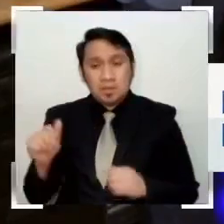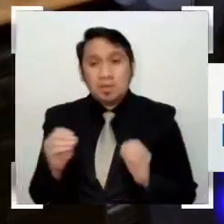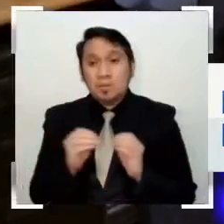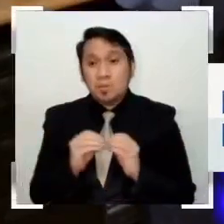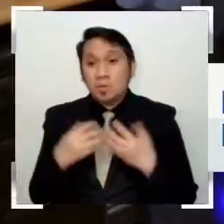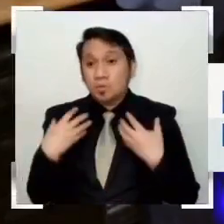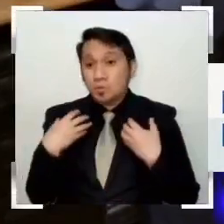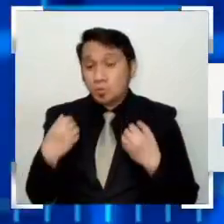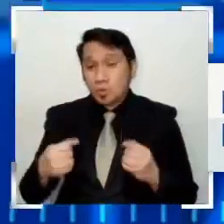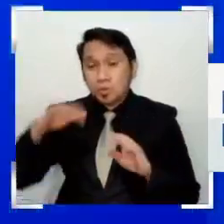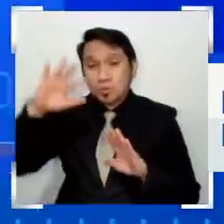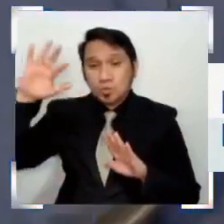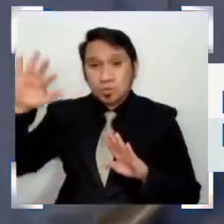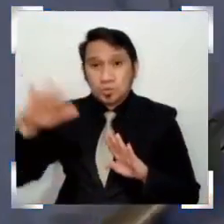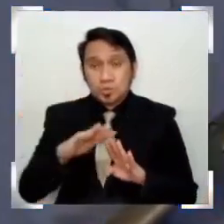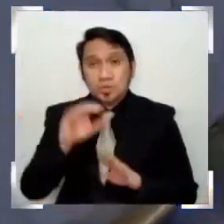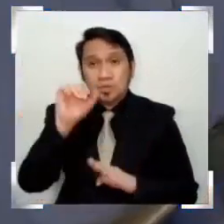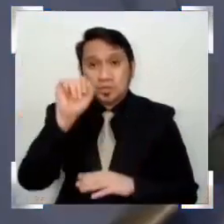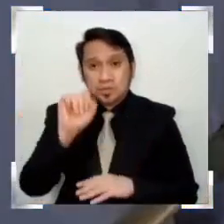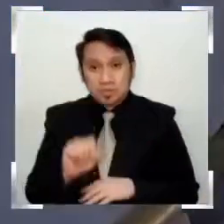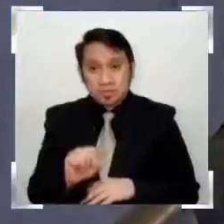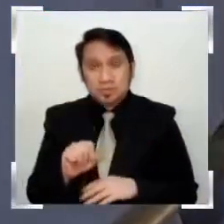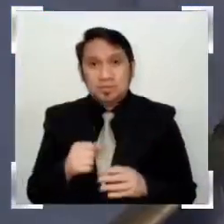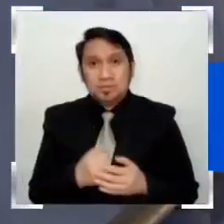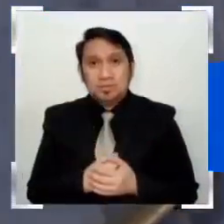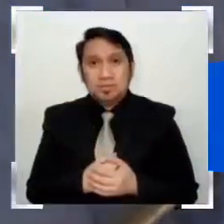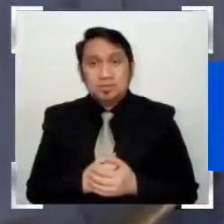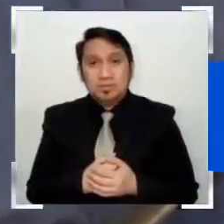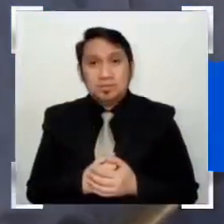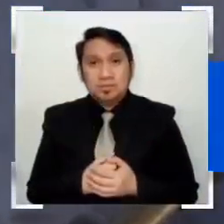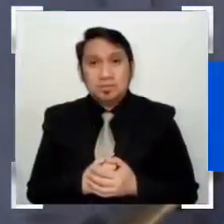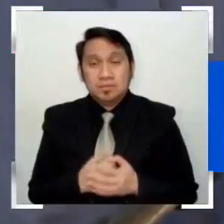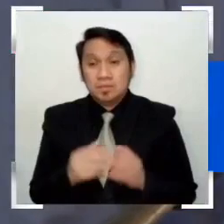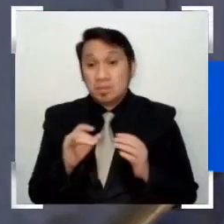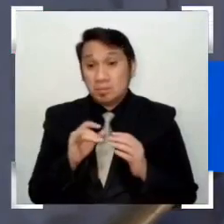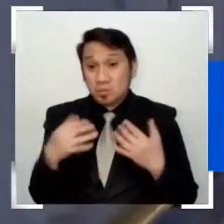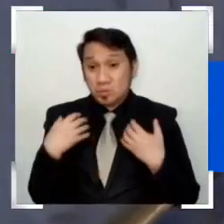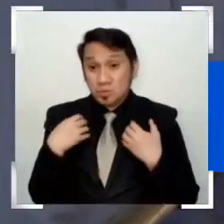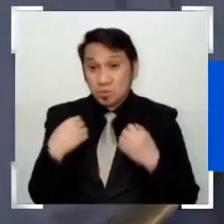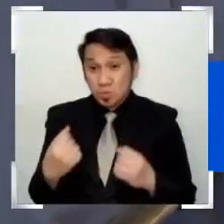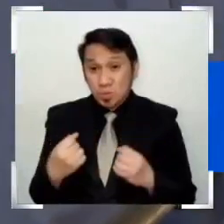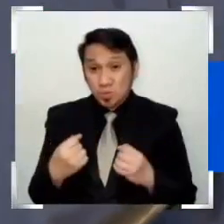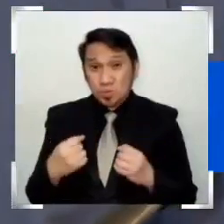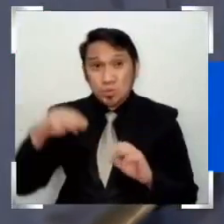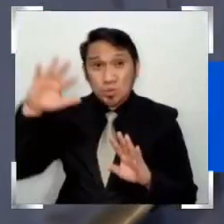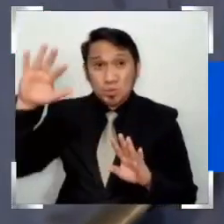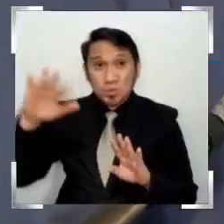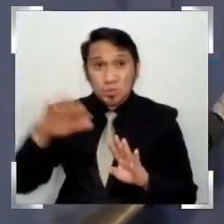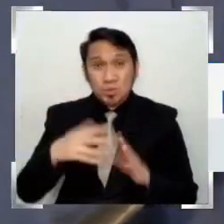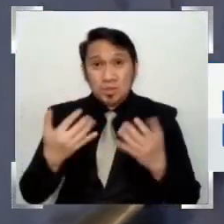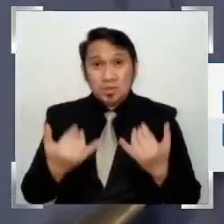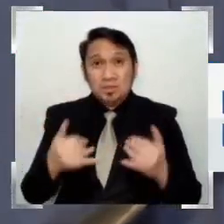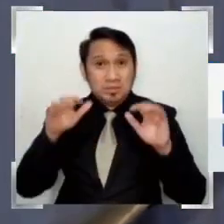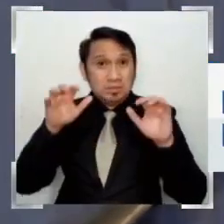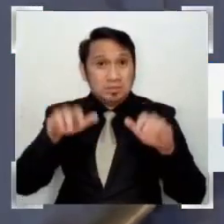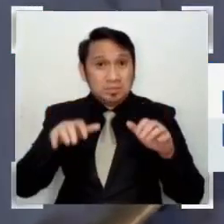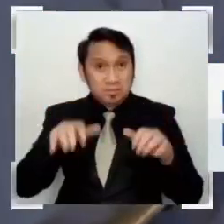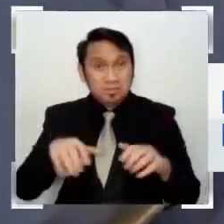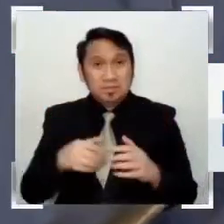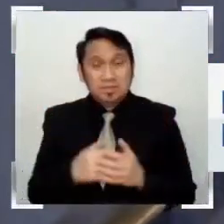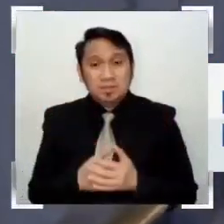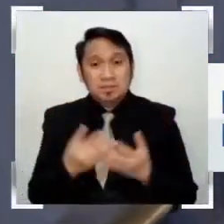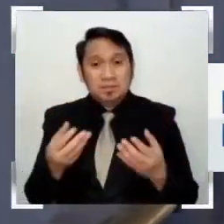sa silangang bahagi ng bansa. Pag tuluyang lumakas itong amihan, yung pag-ulan naman yung may dudulot ito